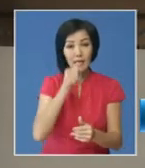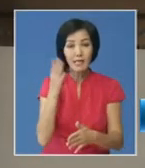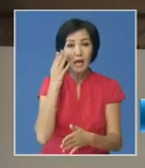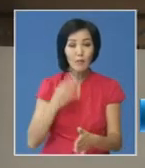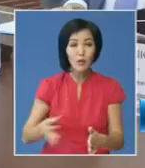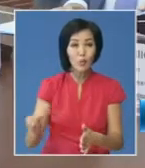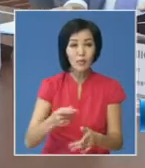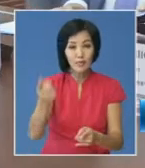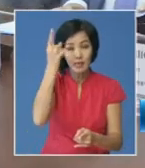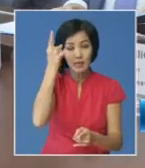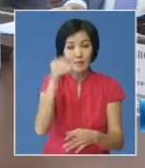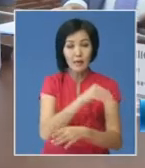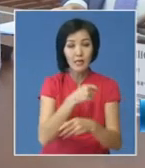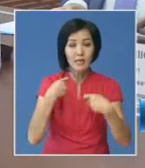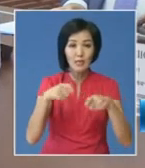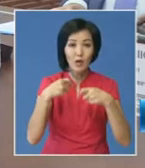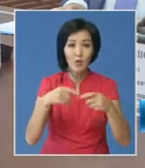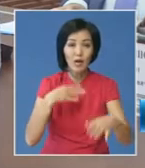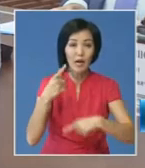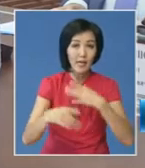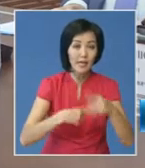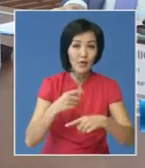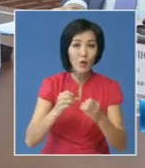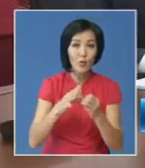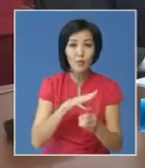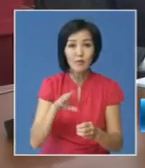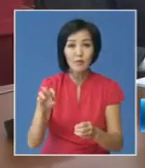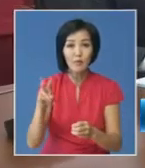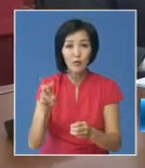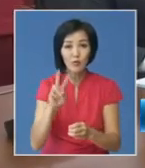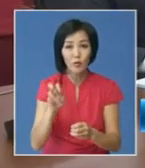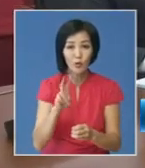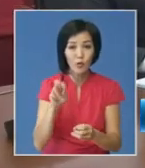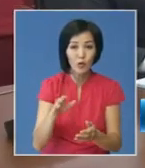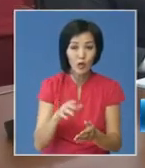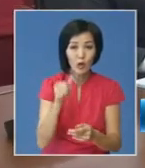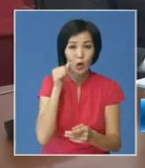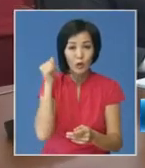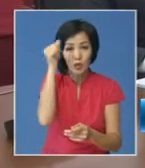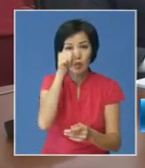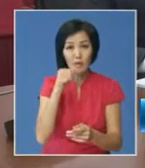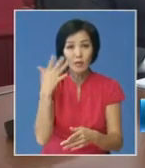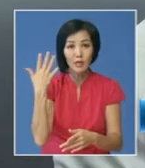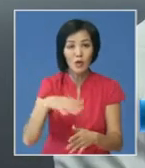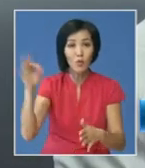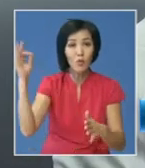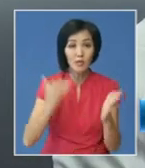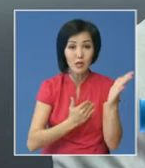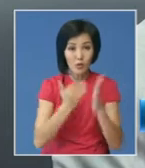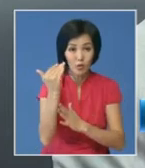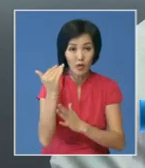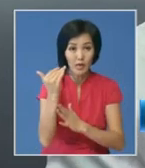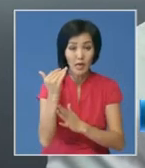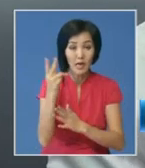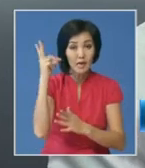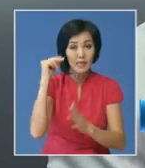облысының Германиямен сыртқы сауда айналымы 15 миллион долларды құраған. Бұл көрсеткіш өткен жылмен салыстырғанда 50%-ға жоғары болып отыр.